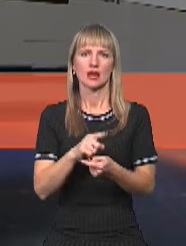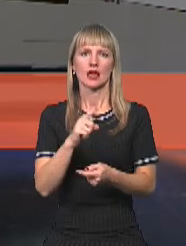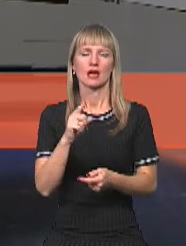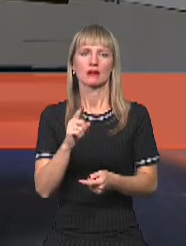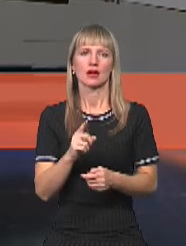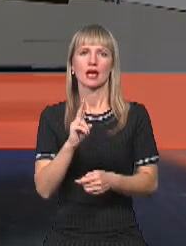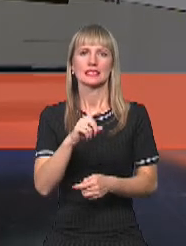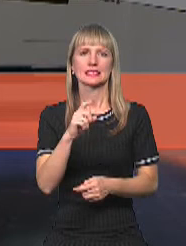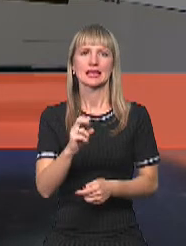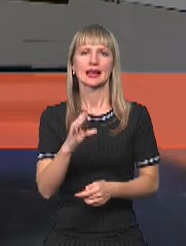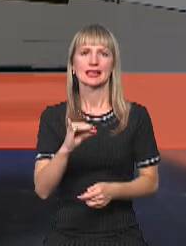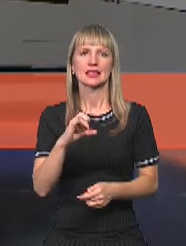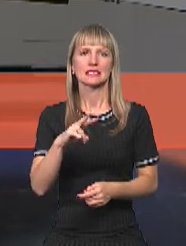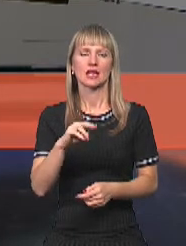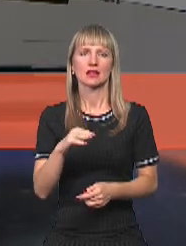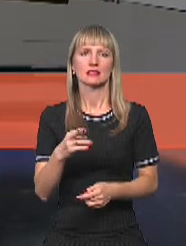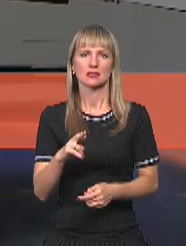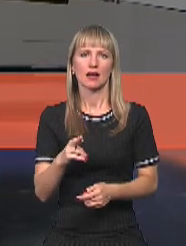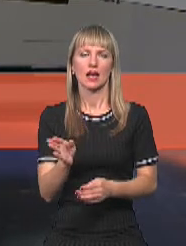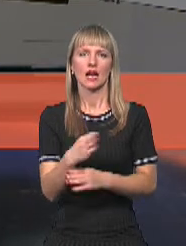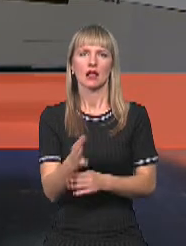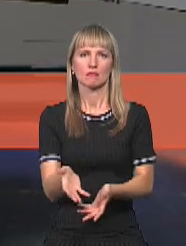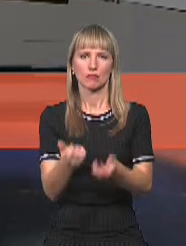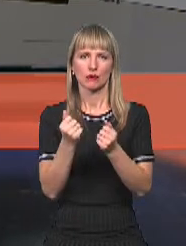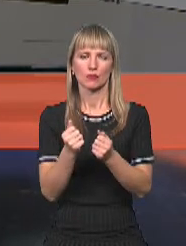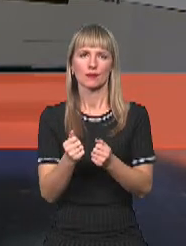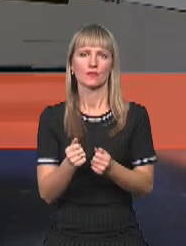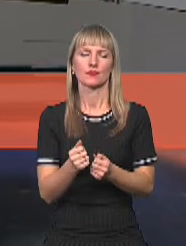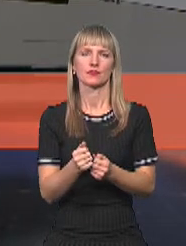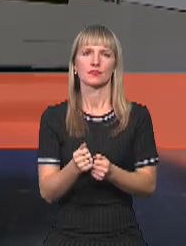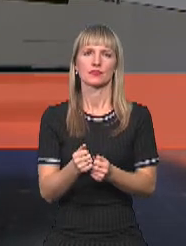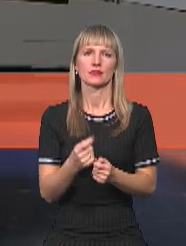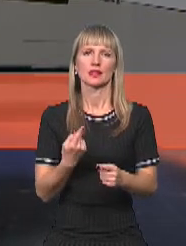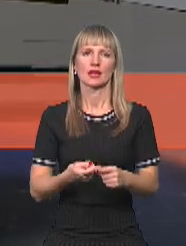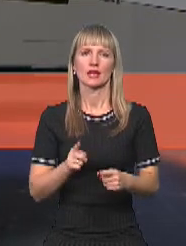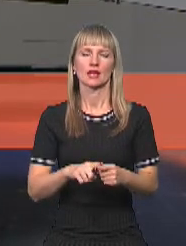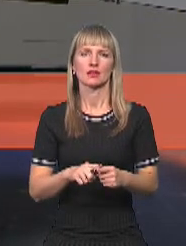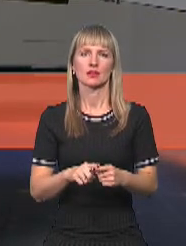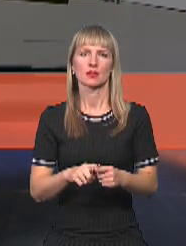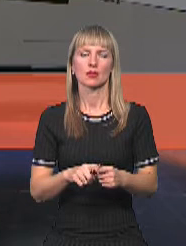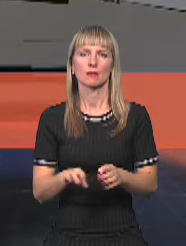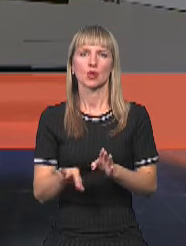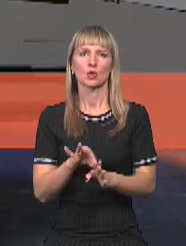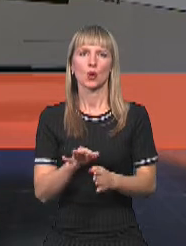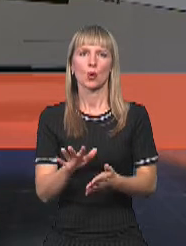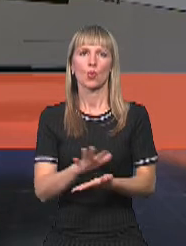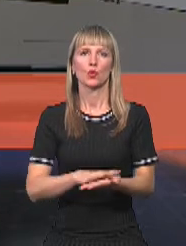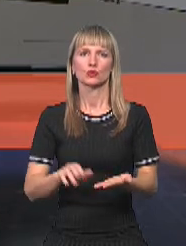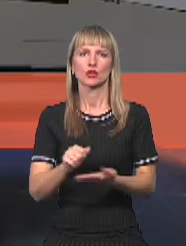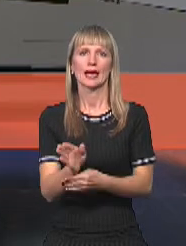момент – вылавливание рыбы. За счет этого происходит уничтожение рыбных